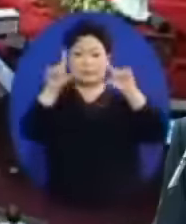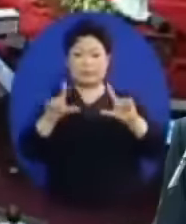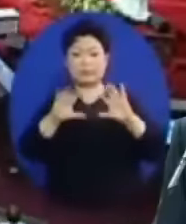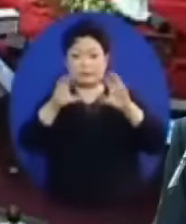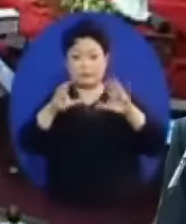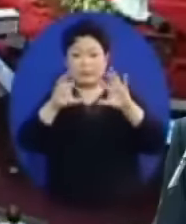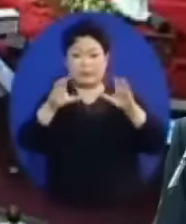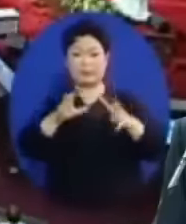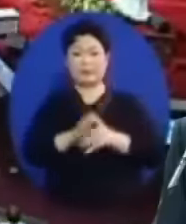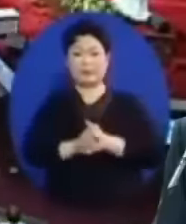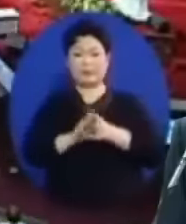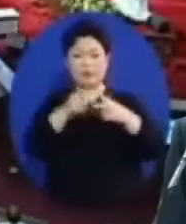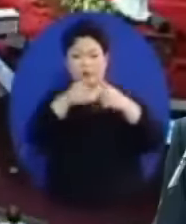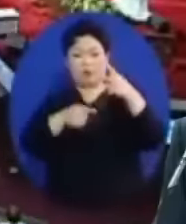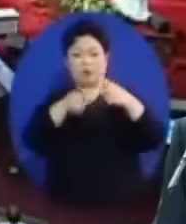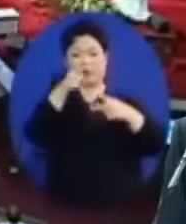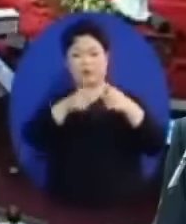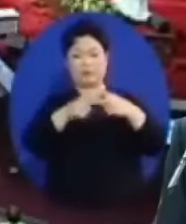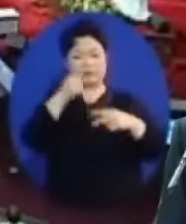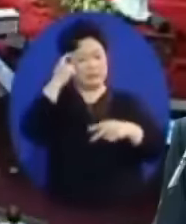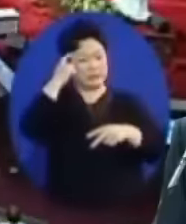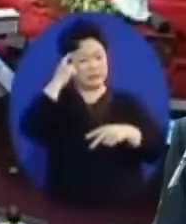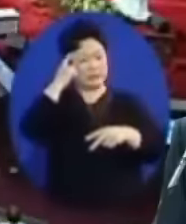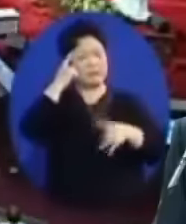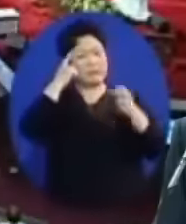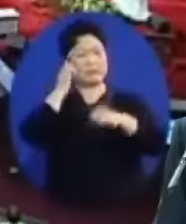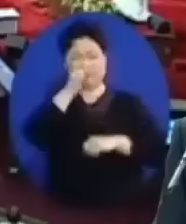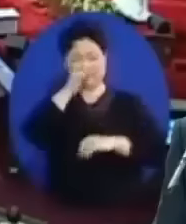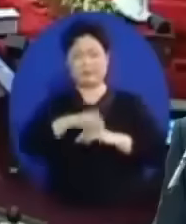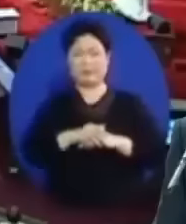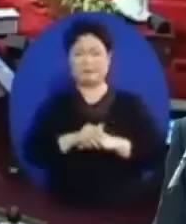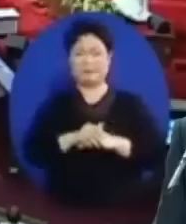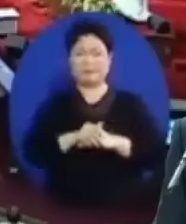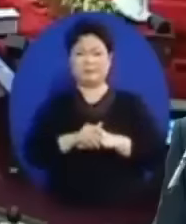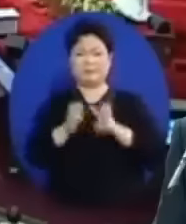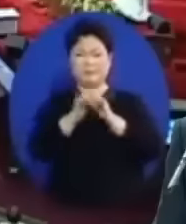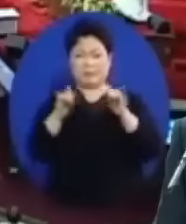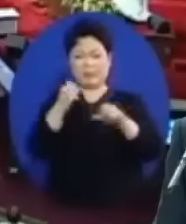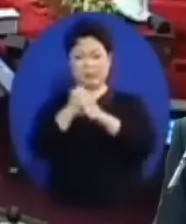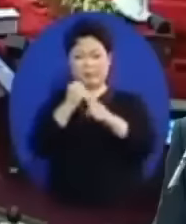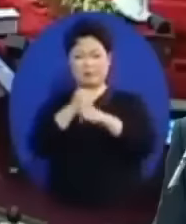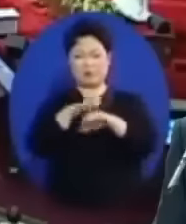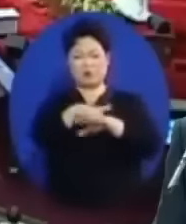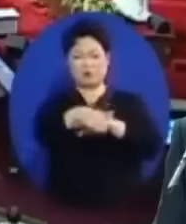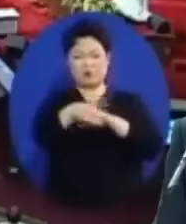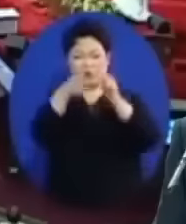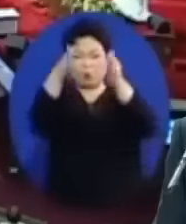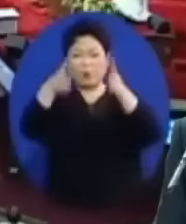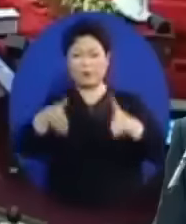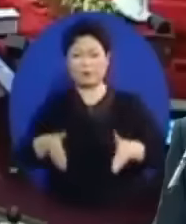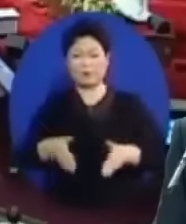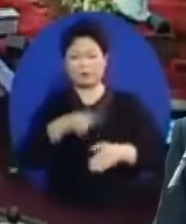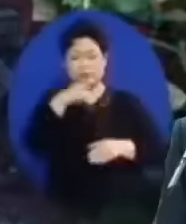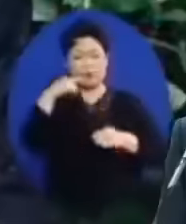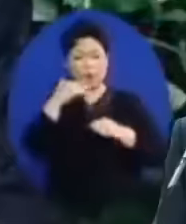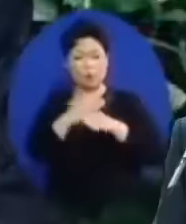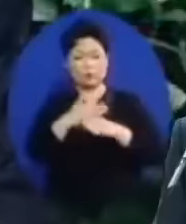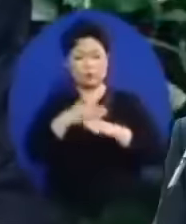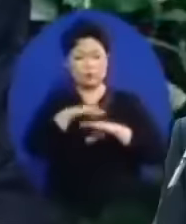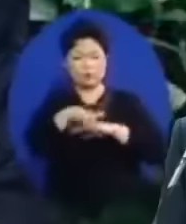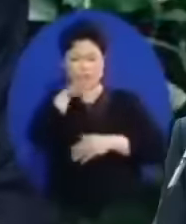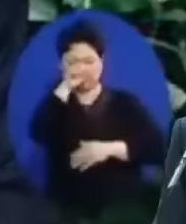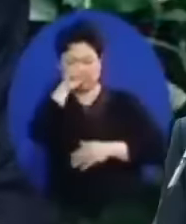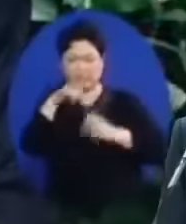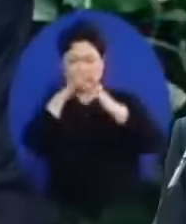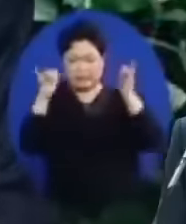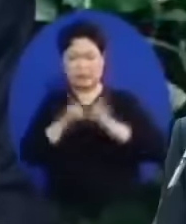세계는 두 가지 사상을 가지고 사는 것입니다. 인간이 만든 주의를 통해서 공산주의가 좋다,